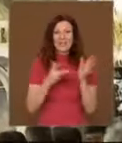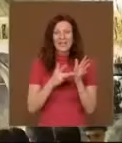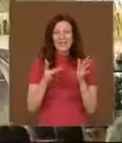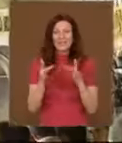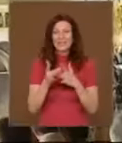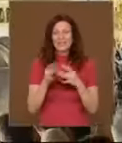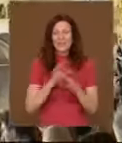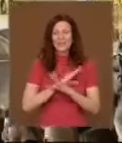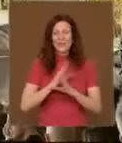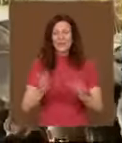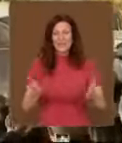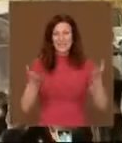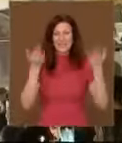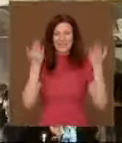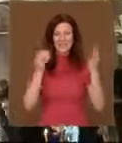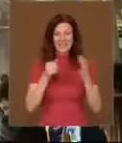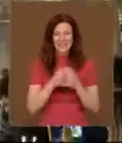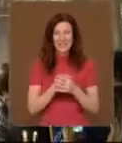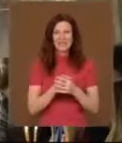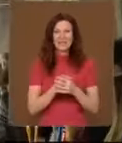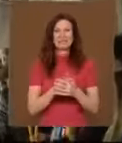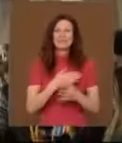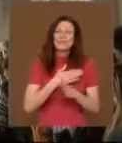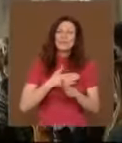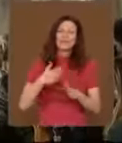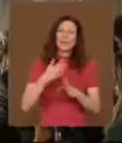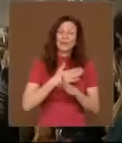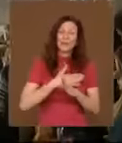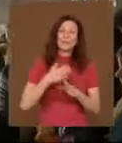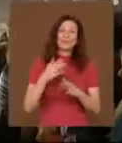чуваме и постоянно възгласите и